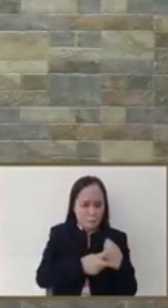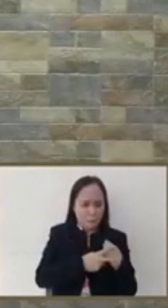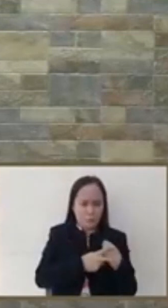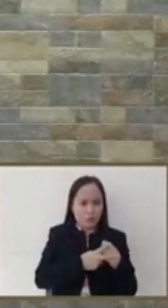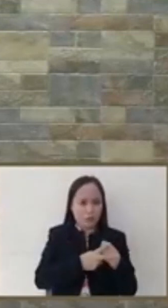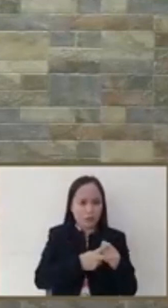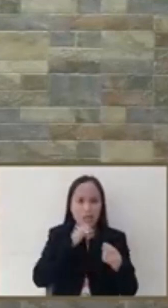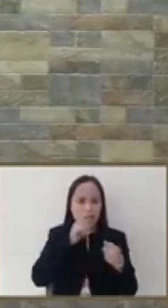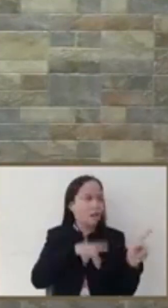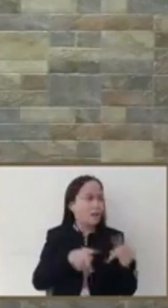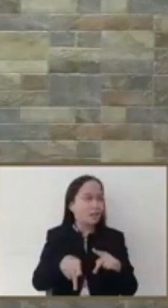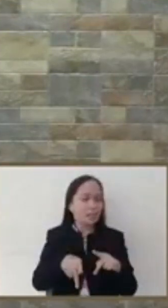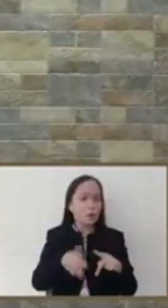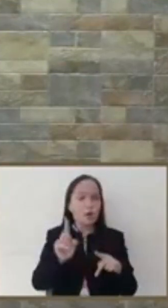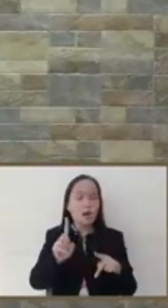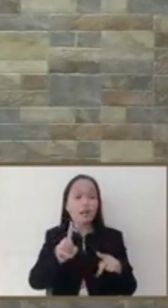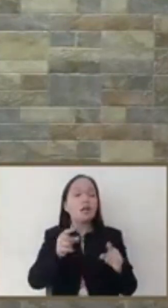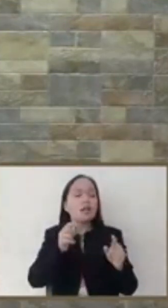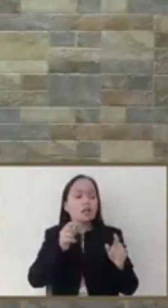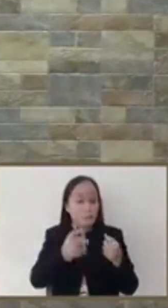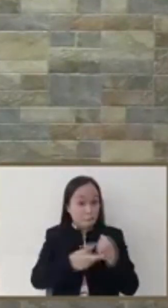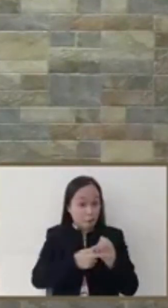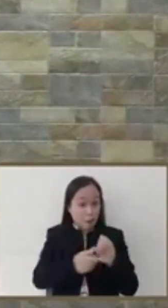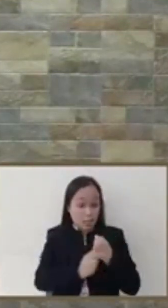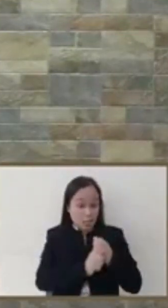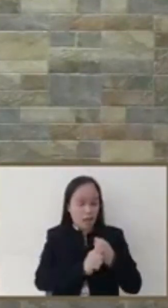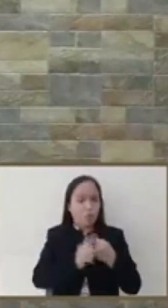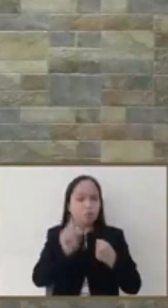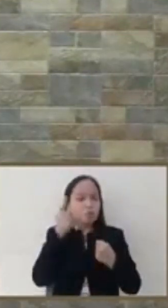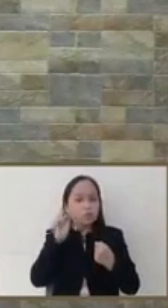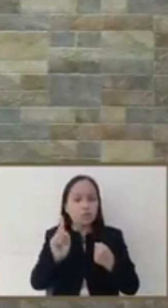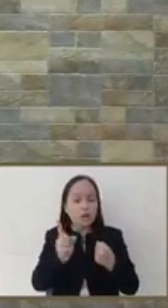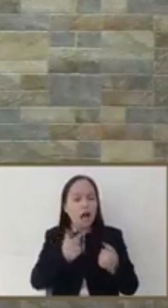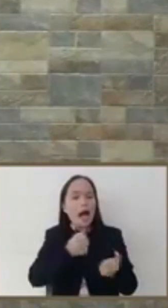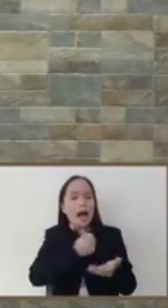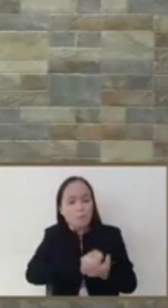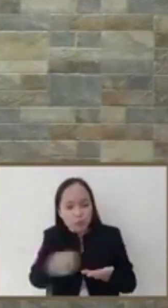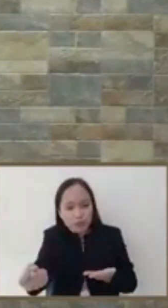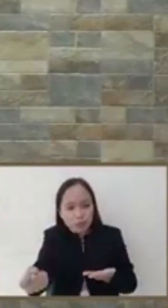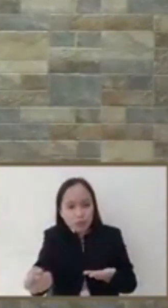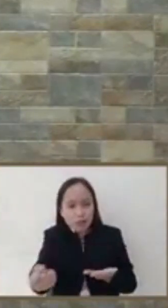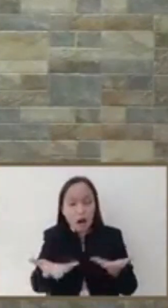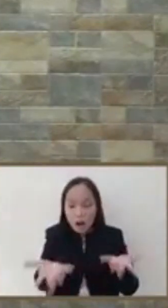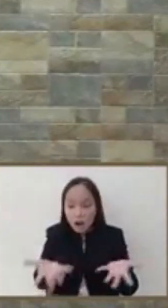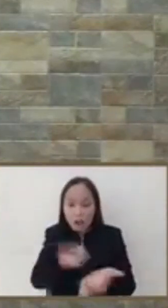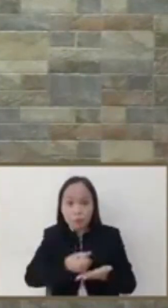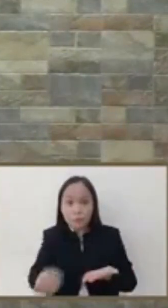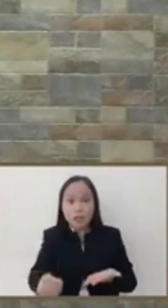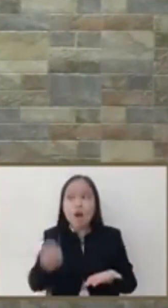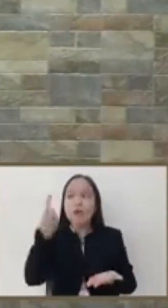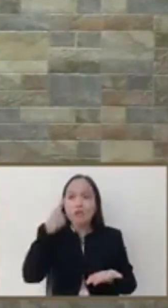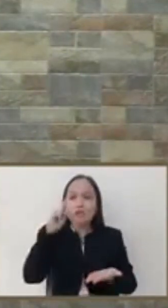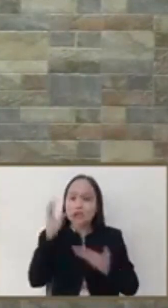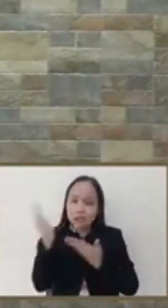to spend it. Alright? Ilabas po yan mga kapatid. For His glory. Now, ang